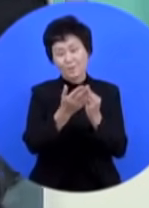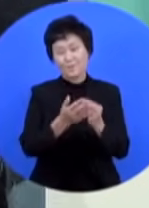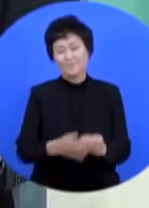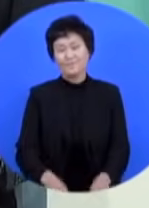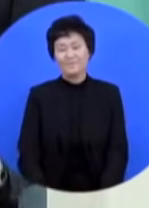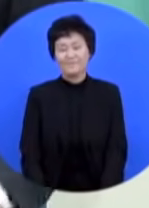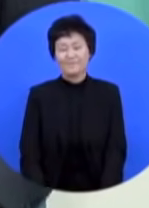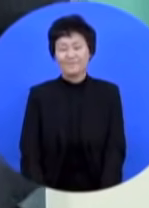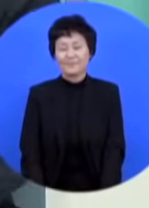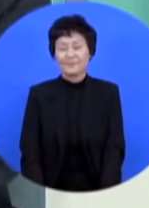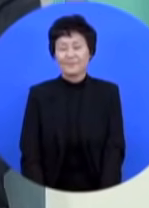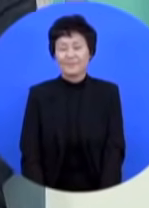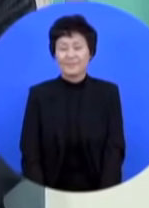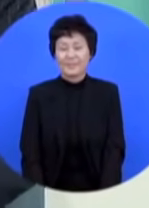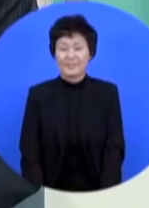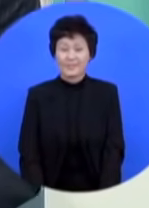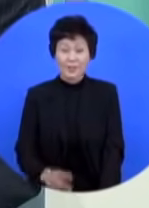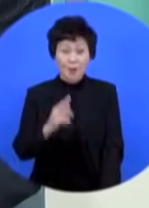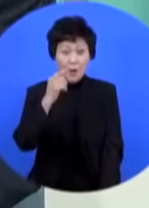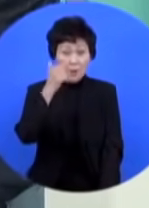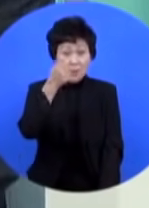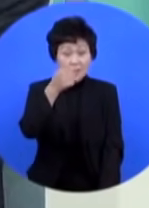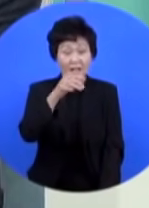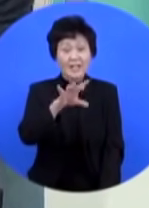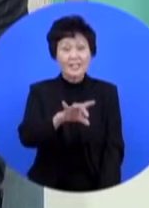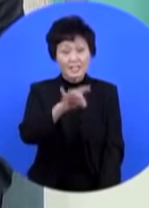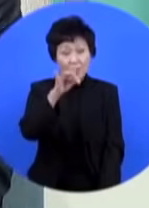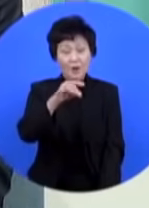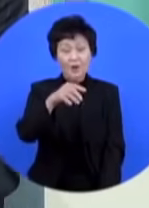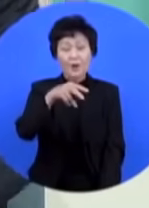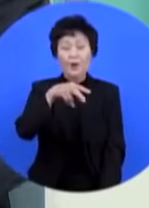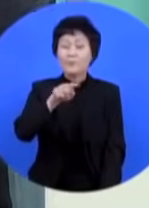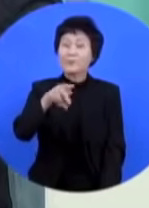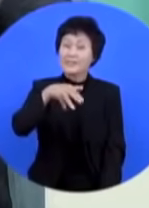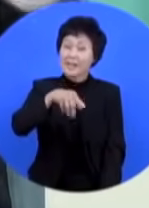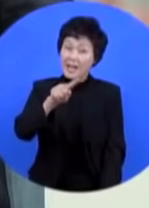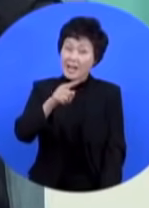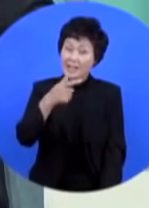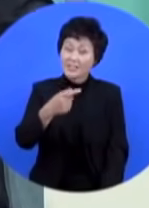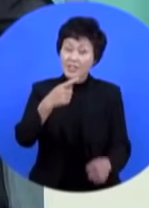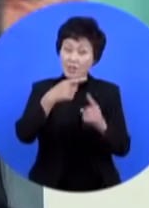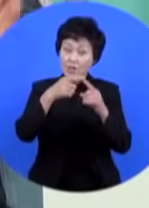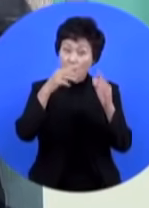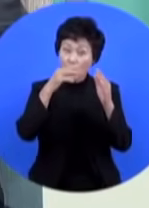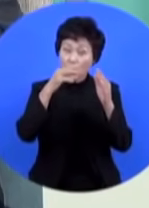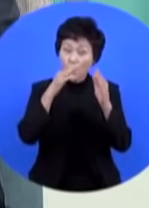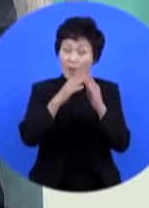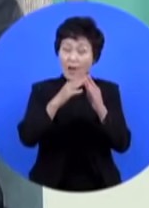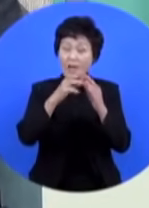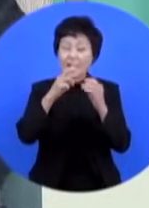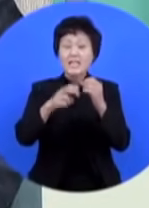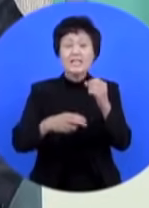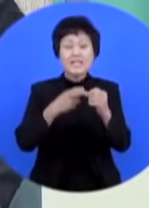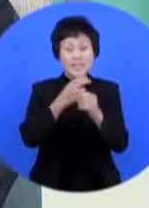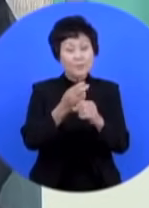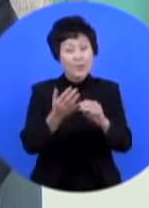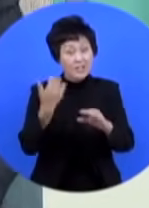목사님은 저 처음에 그 지금 사천교회 20년 전에 처음에 가셔서 선포한 게 다